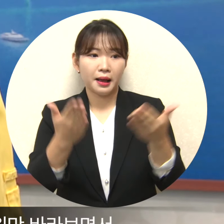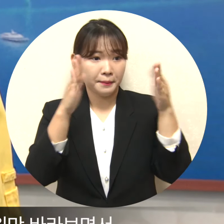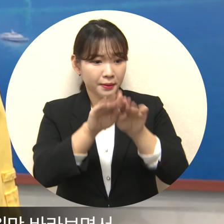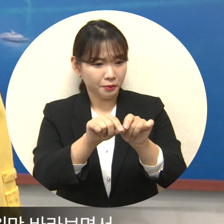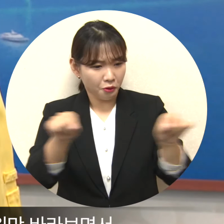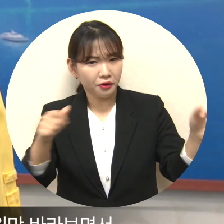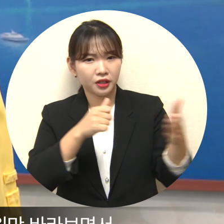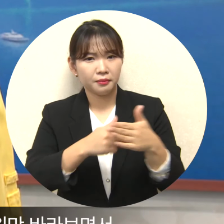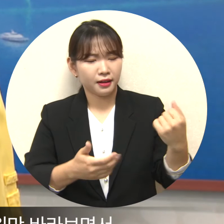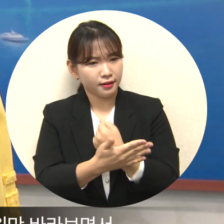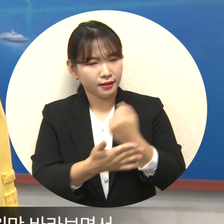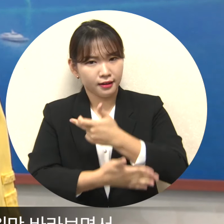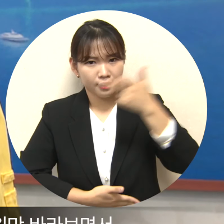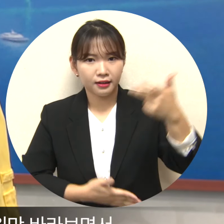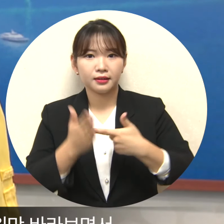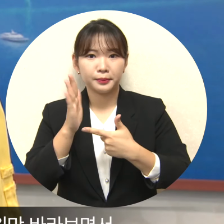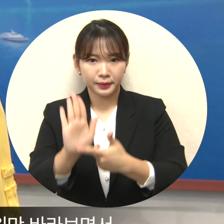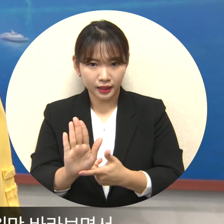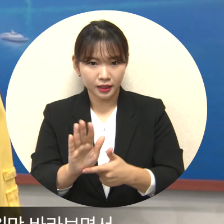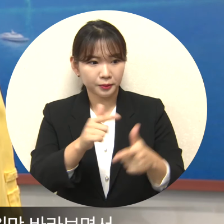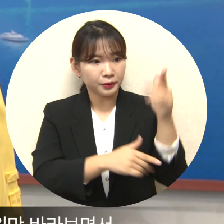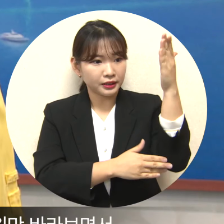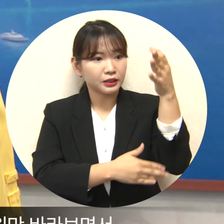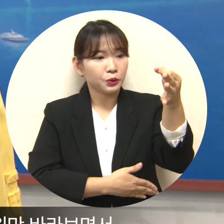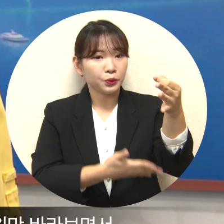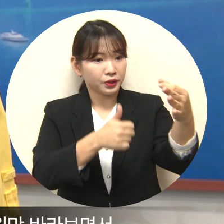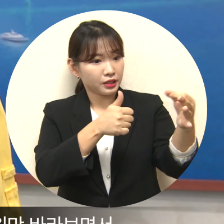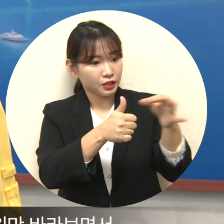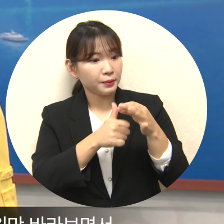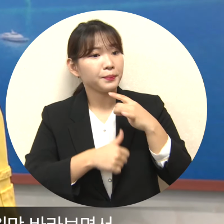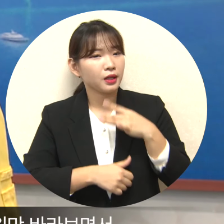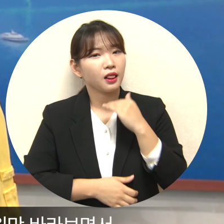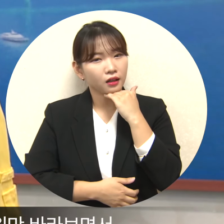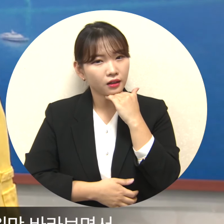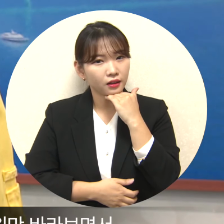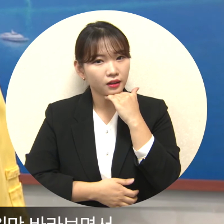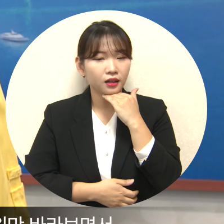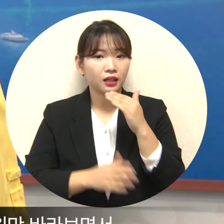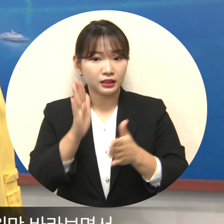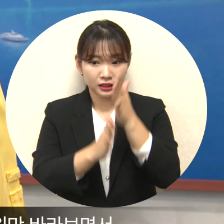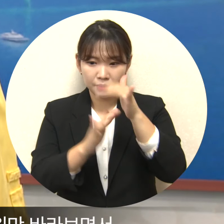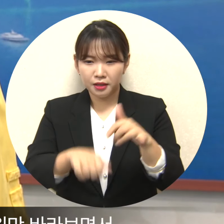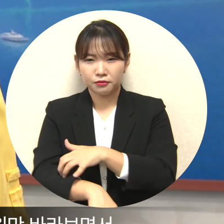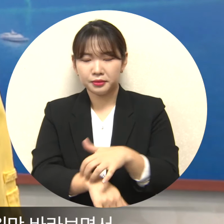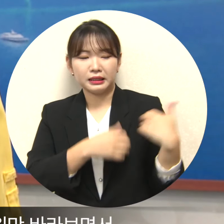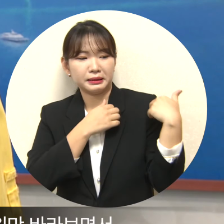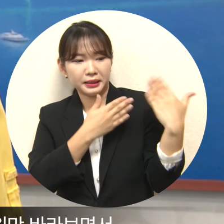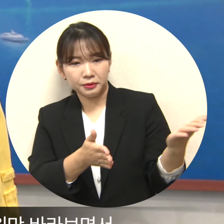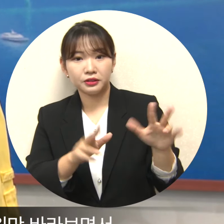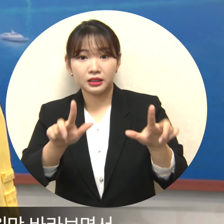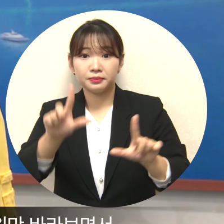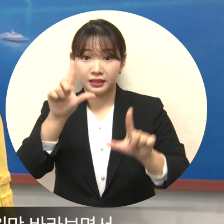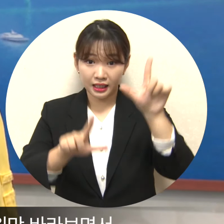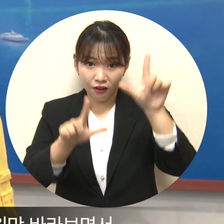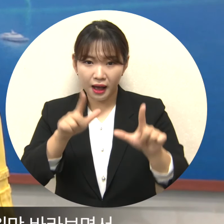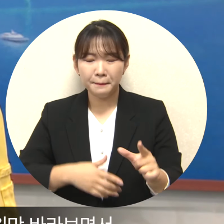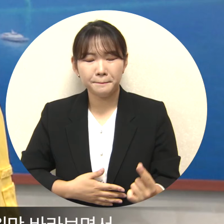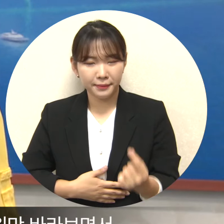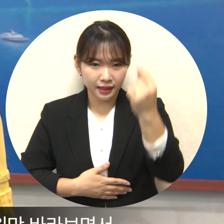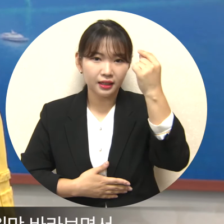파업의 장기화의 깊은 유감을 표명하며 시의 재정지음반 바라보면서 시민의 불편을 자시하는 현재